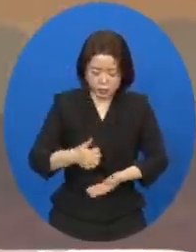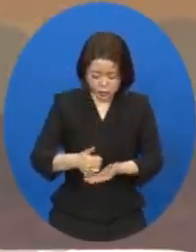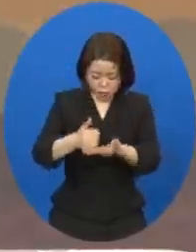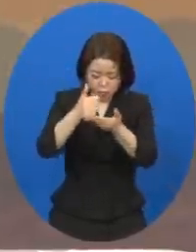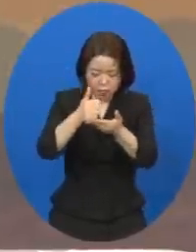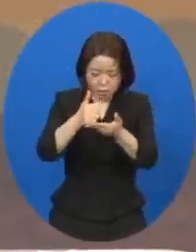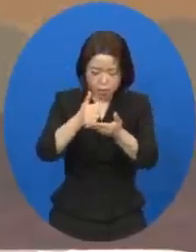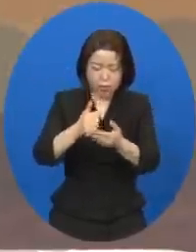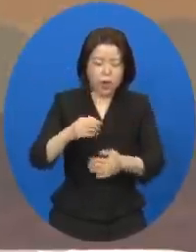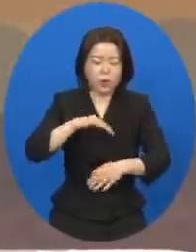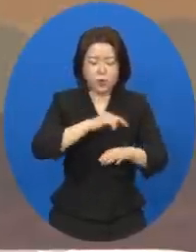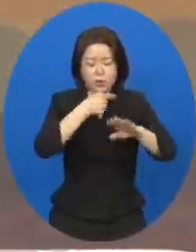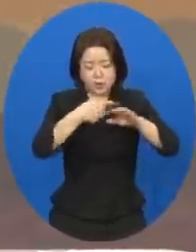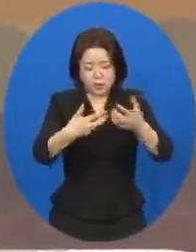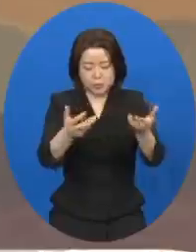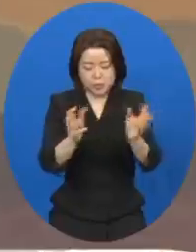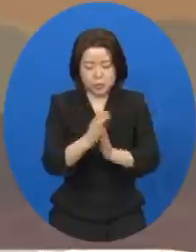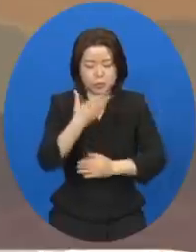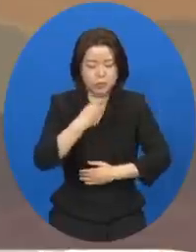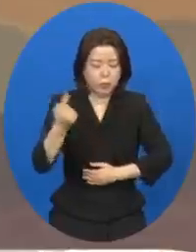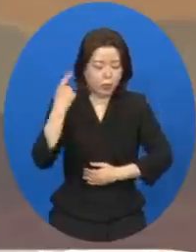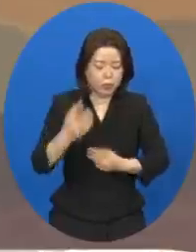우리 민족이 복음으로 하나 되게 하소서.